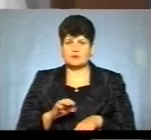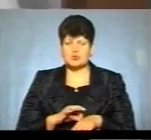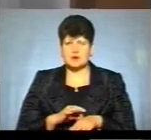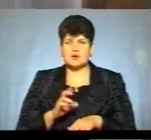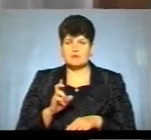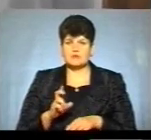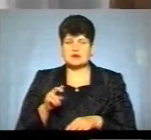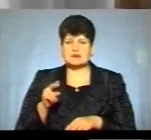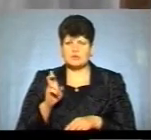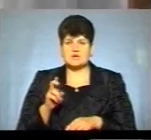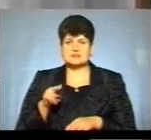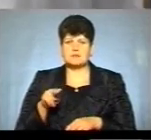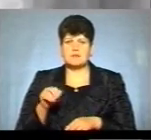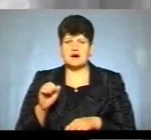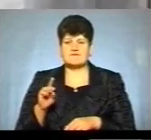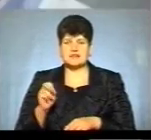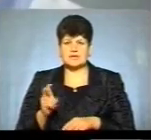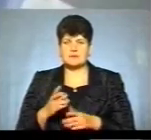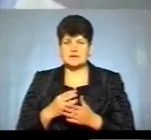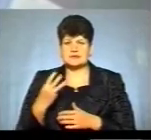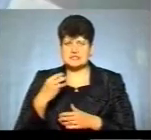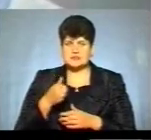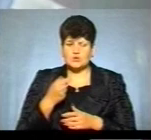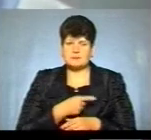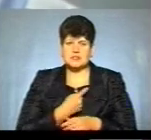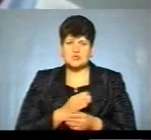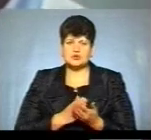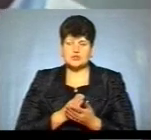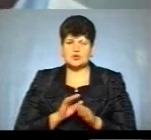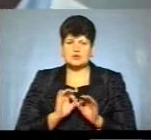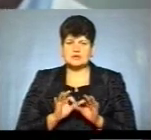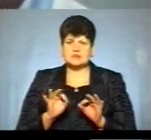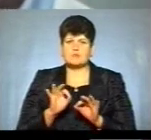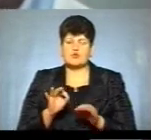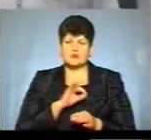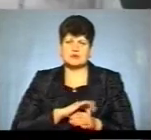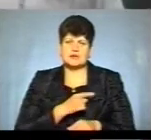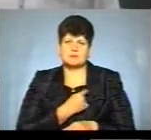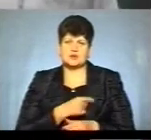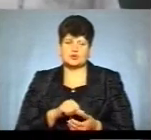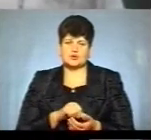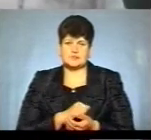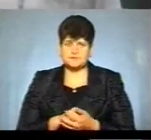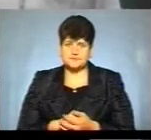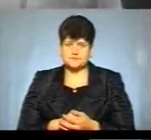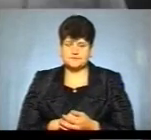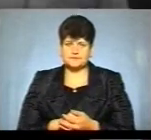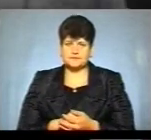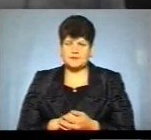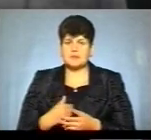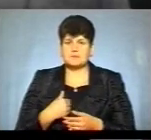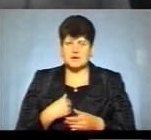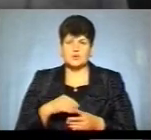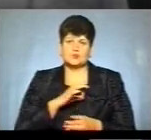має 30 років медичного стажу. Чоловік розповів про використання медичного канабісу. Ми більш